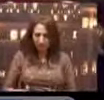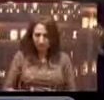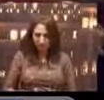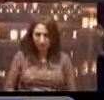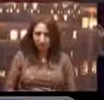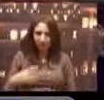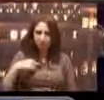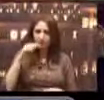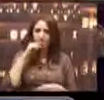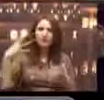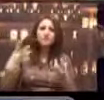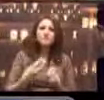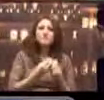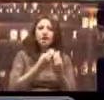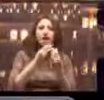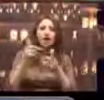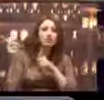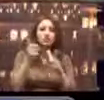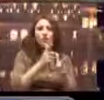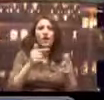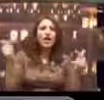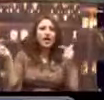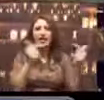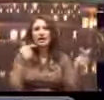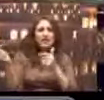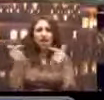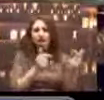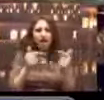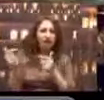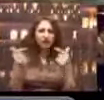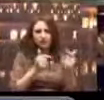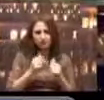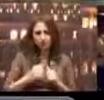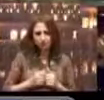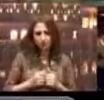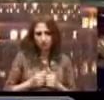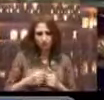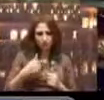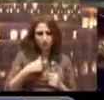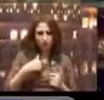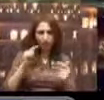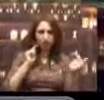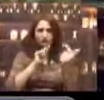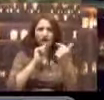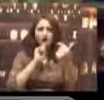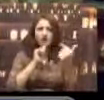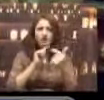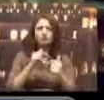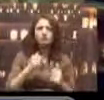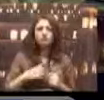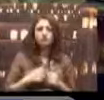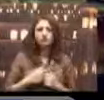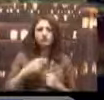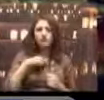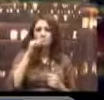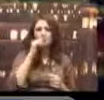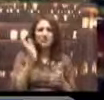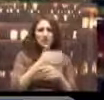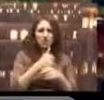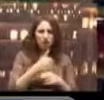التصوير اللي هي بتشتغل معايا، كان في يوم بصور خناقه طويله جدا جدا بيني وبين شيري عادل اللي هي طالعه مراتي